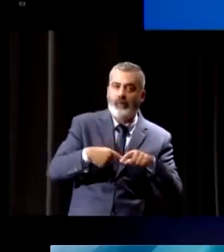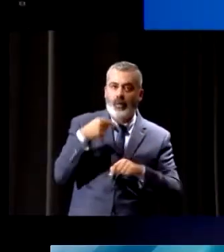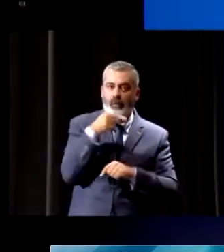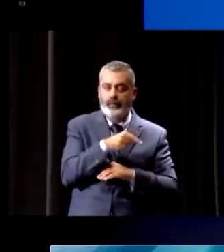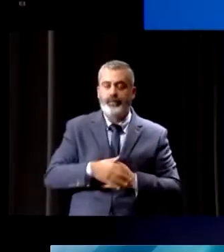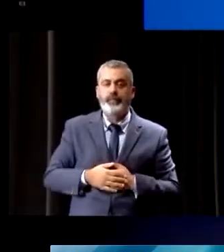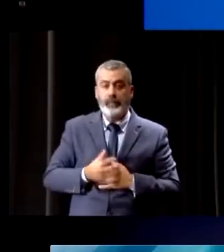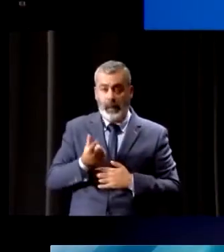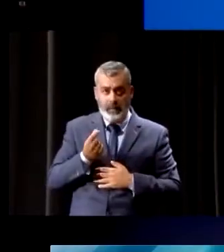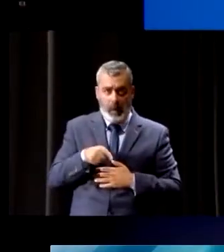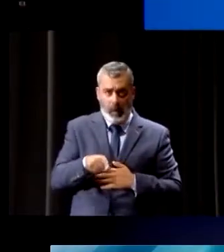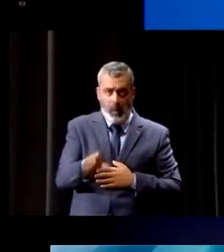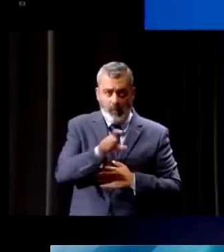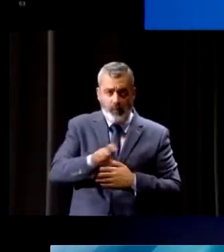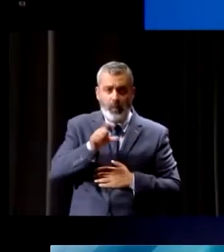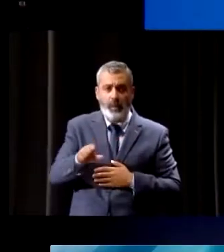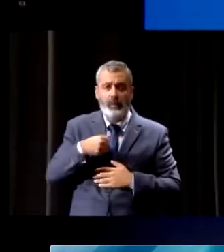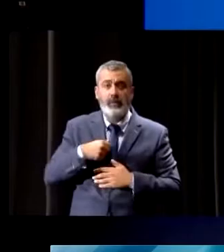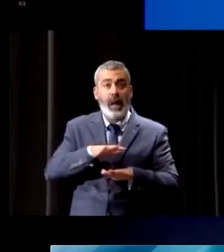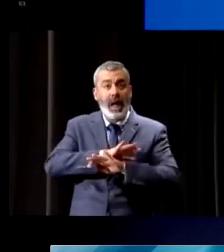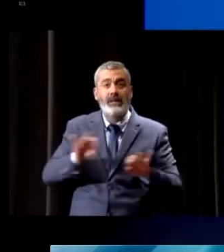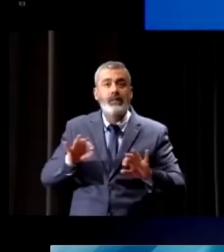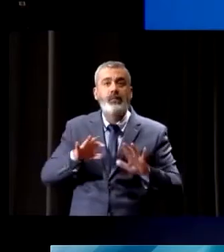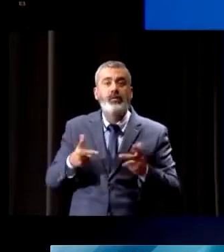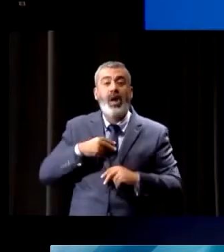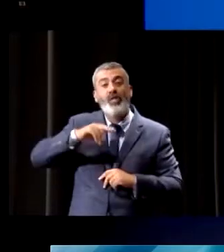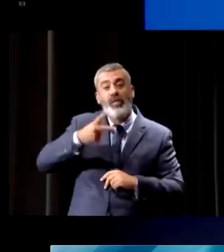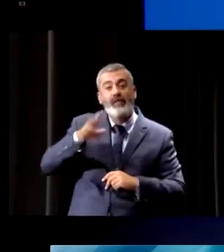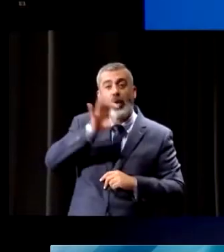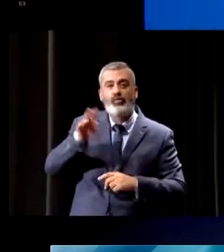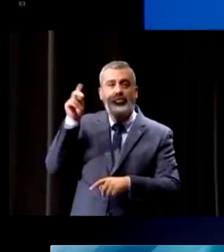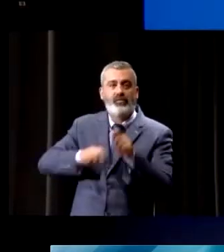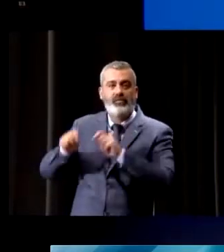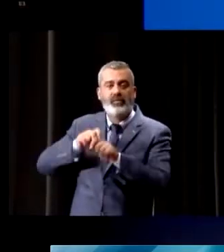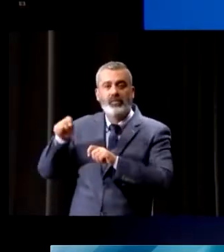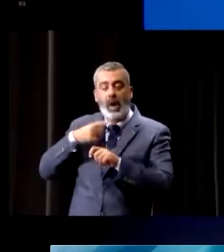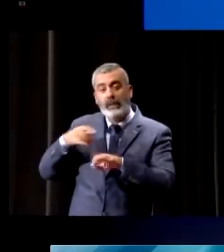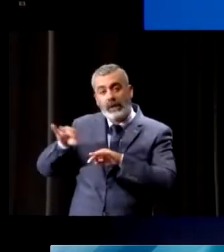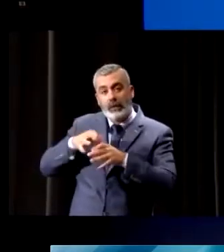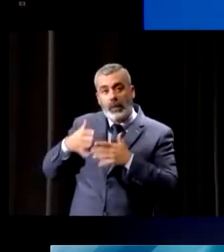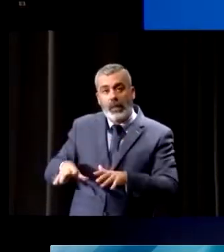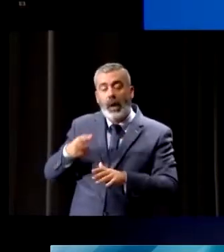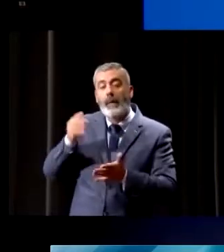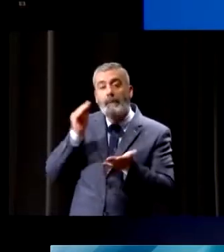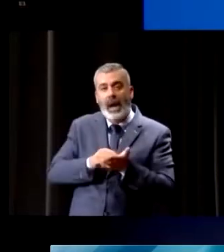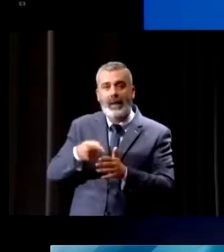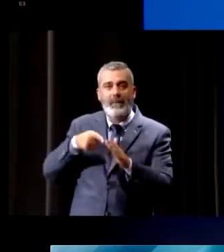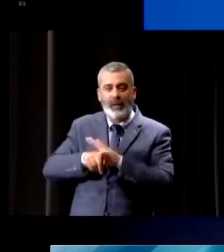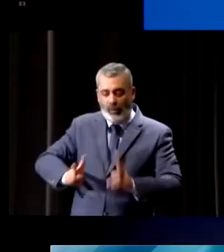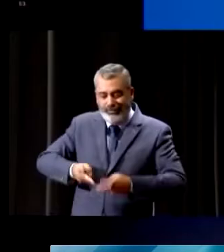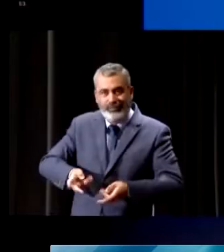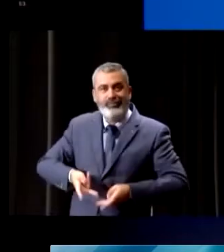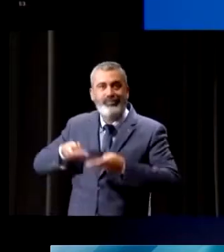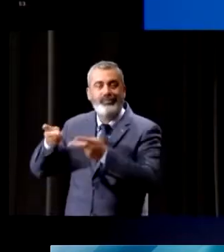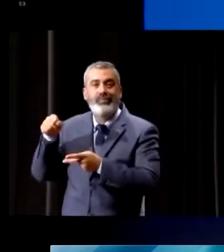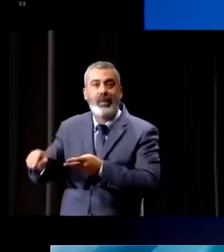Υπουργός Πολιτισμού Λίνα Μενδώνη τόνισε ότι διασώθηκαν και αναδεικνύονται τα τεκμήρια της μακράς ιστορικής διάρκειας της πόλης από την ίδρυσή της έως